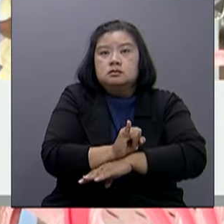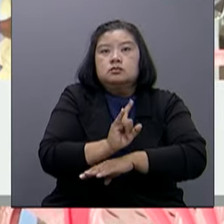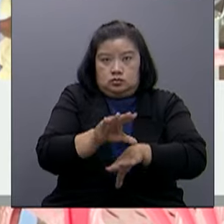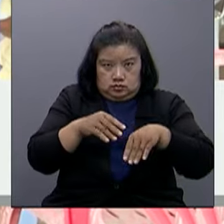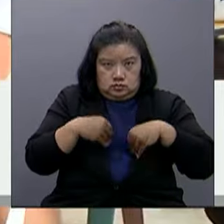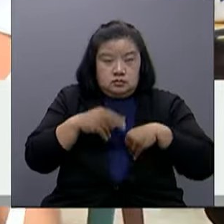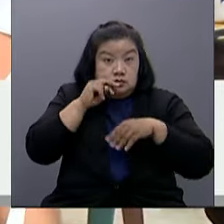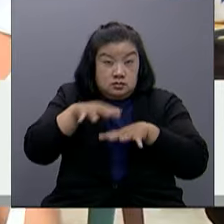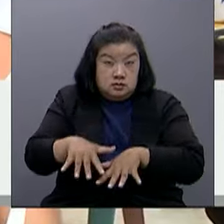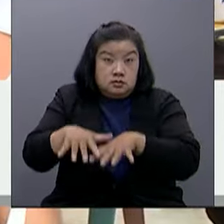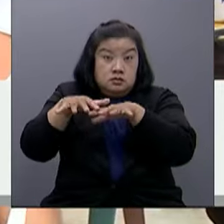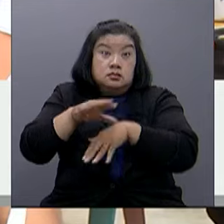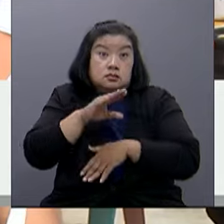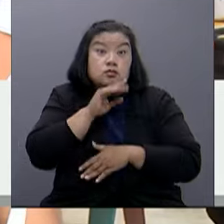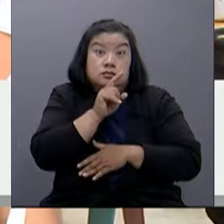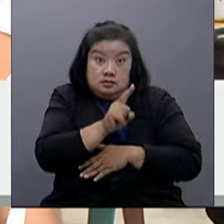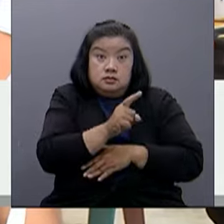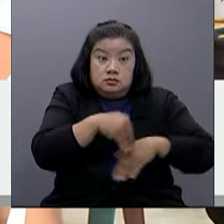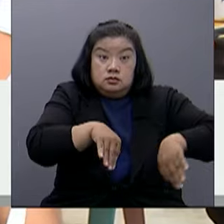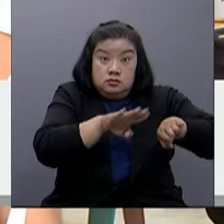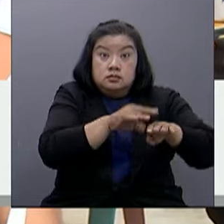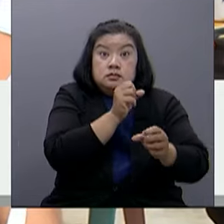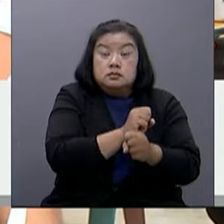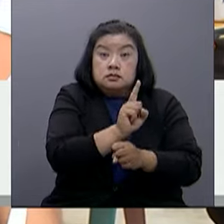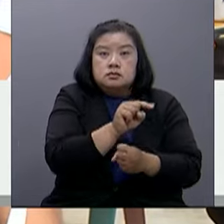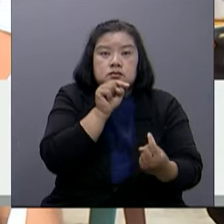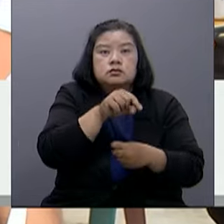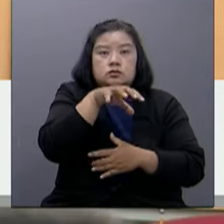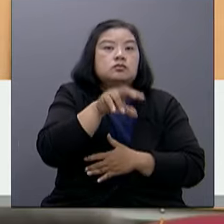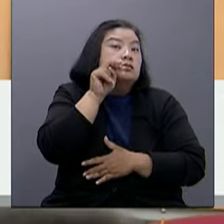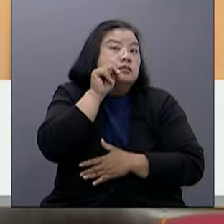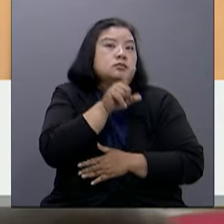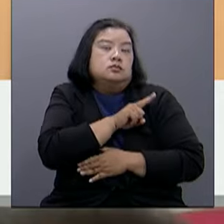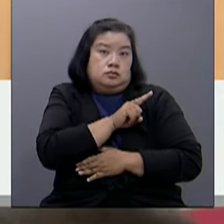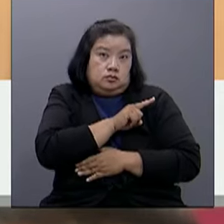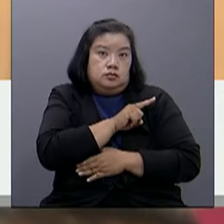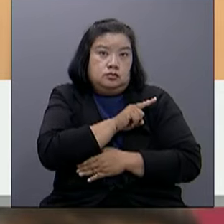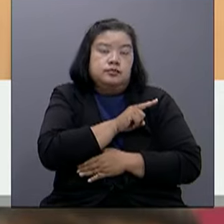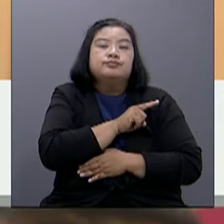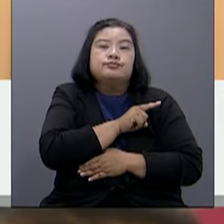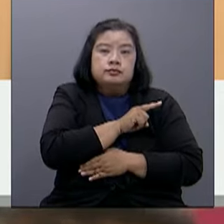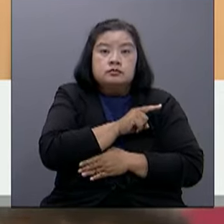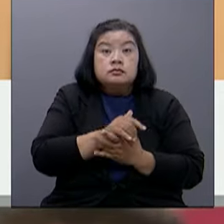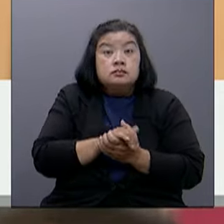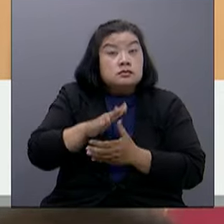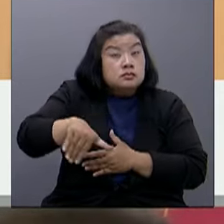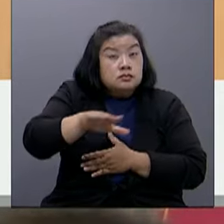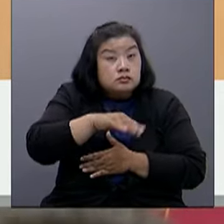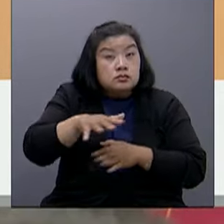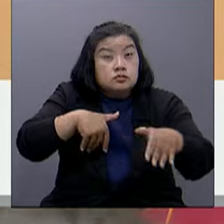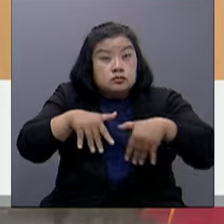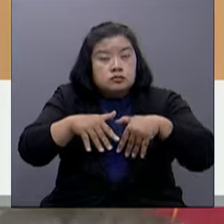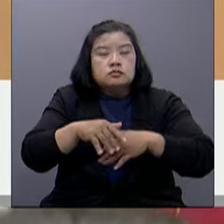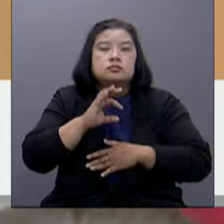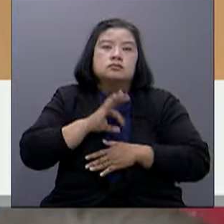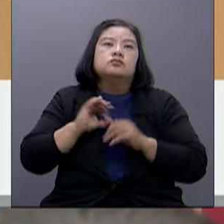ากว่ามีการสร้างอ่างเก็บน้ำห้วยแม่หละ2ของกรมชลประทานในพื้นที่เหนือหมู่บ้านค่ะก็ทำให้ชาวบ้านในพื้นที่เขากังว